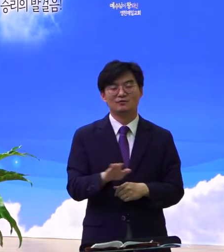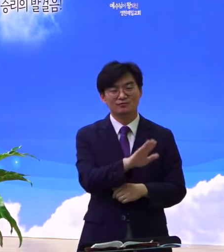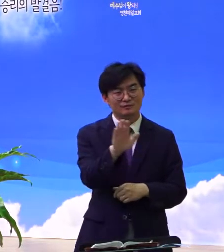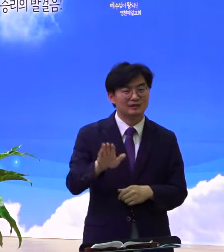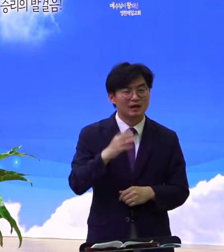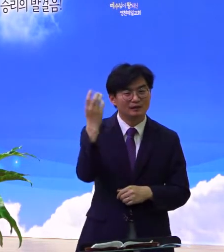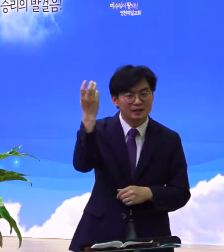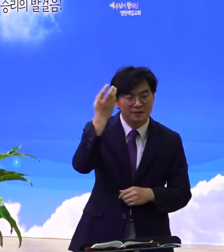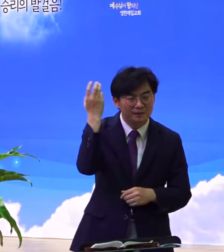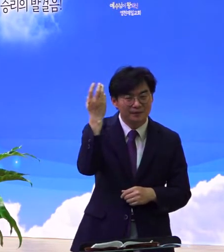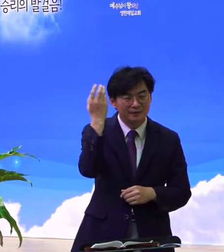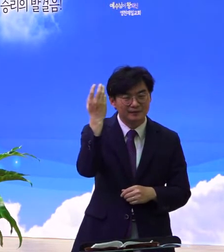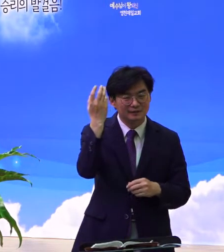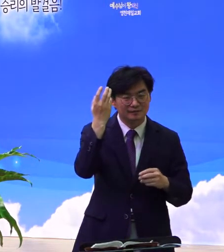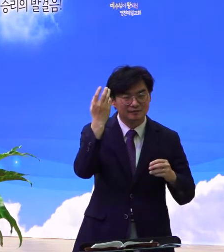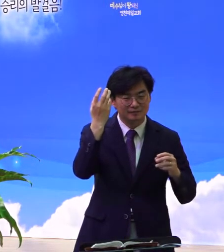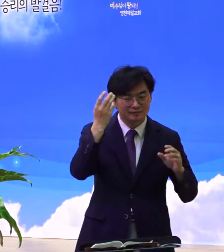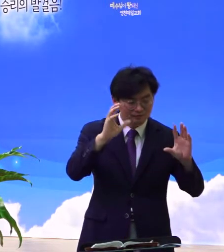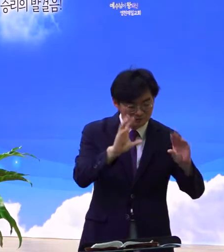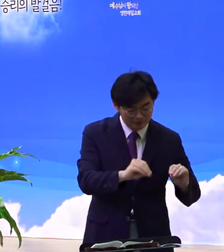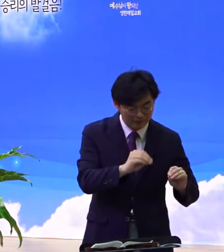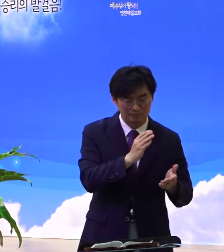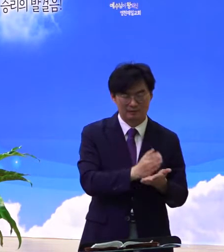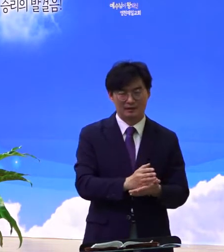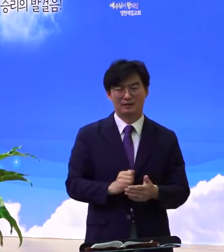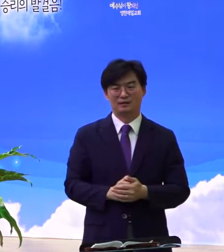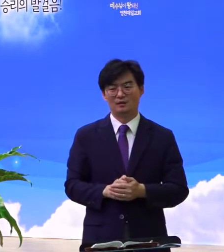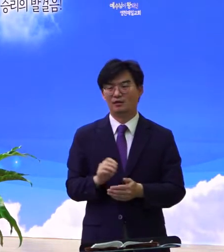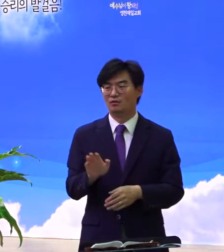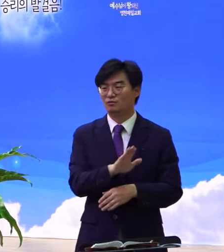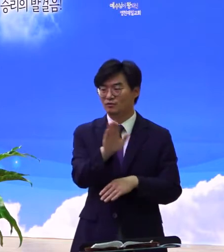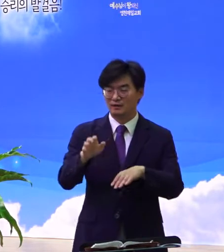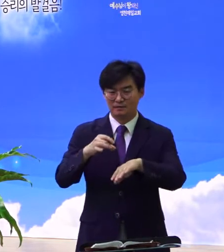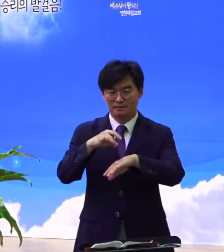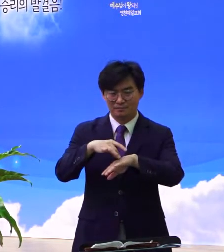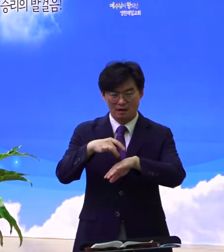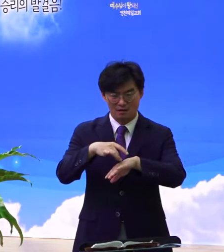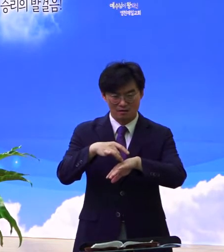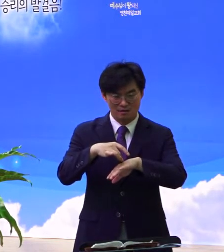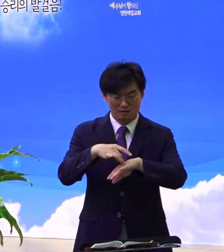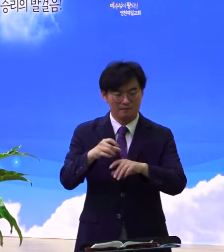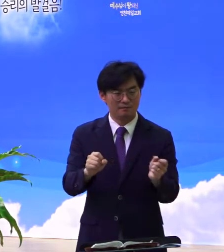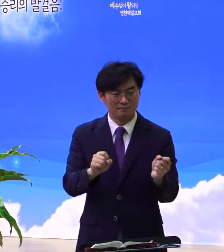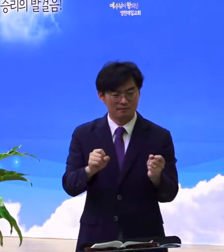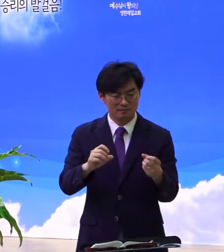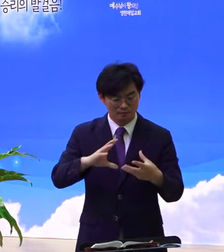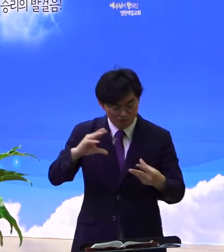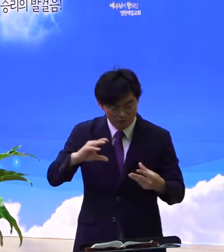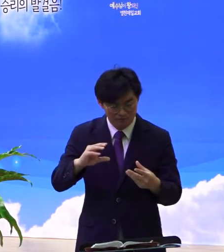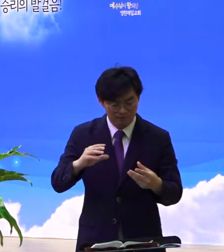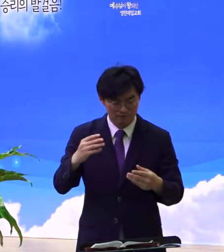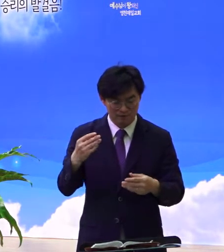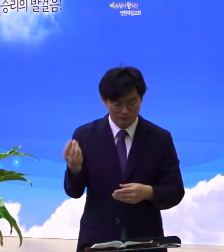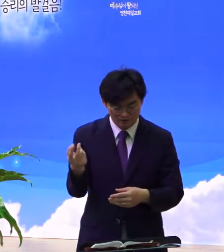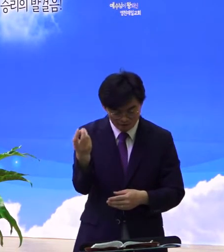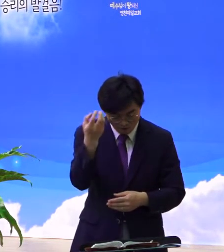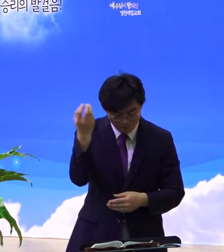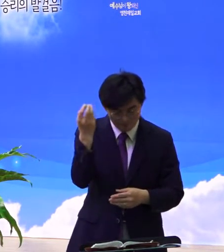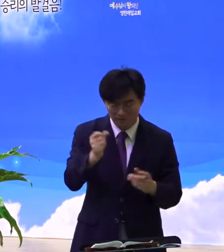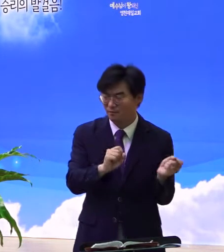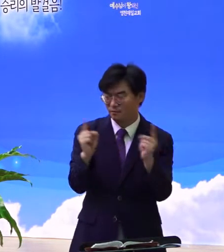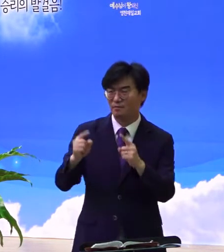영혼이 말라가는 것입니다. 우리의 뼈가 말라가는 것입니다. 그래서 하나님 없이 살고 하나님 말씀 없이